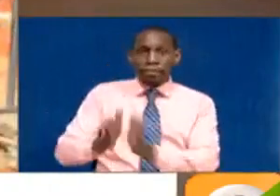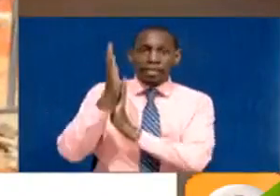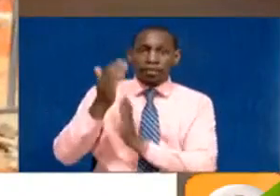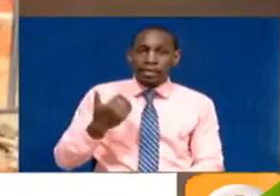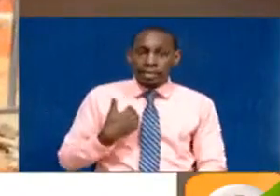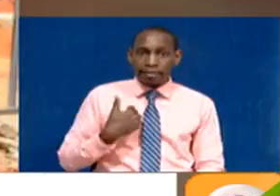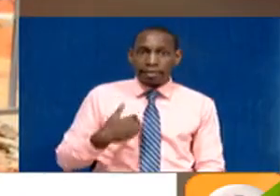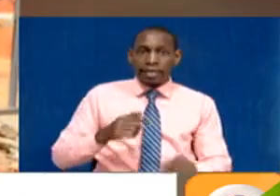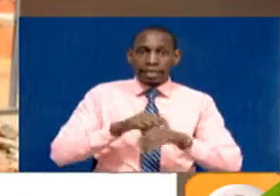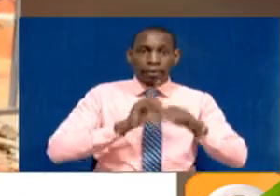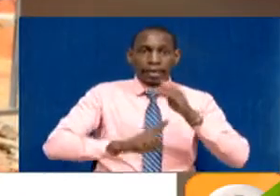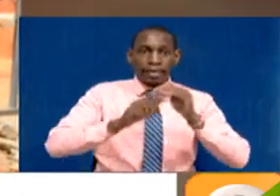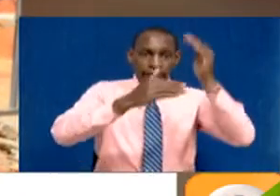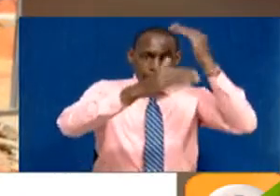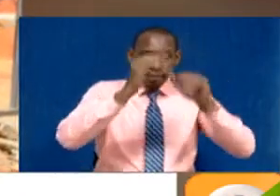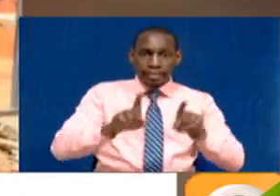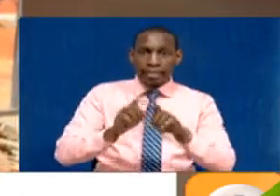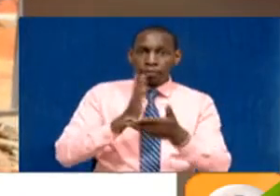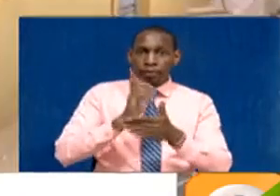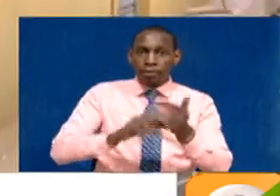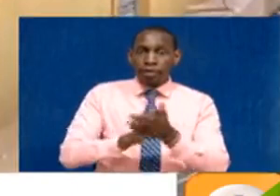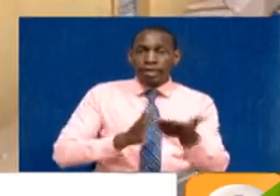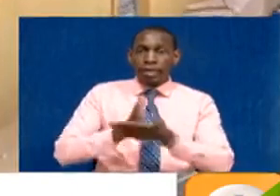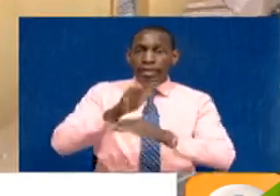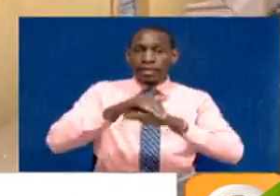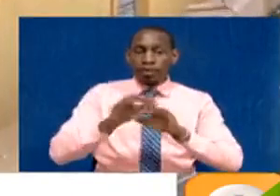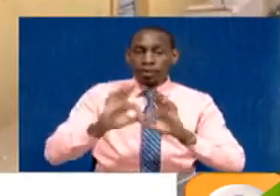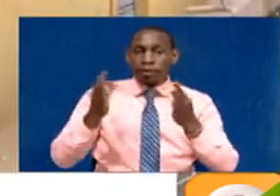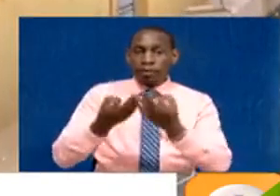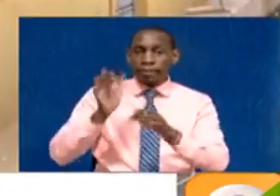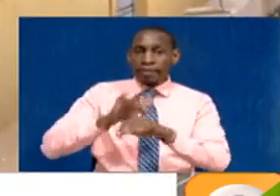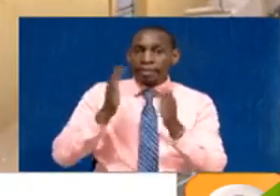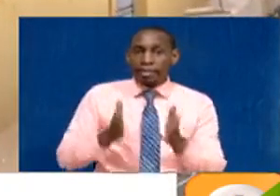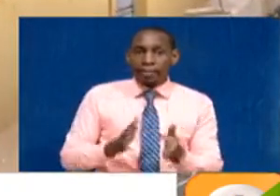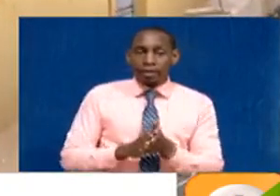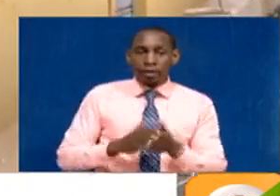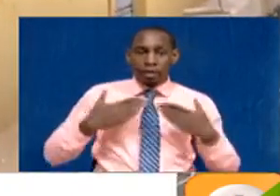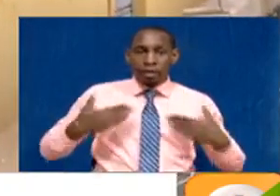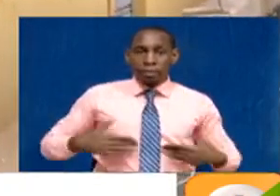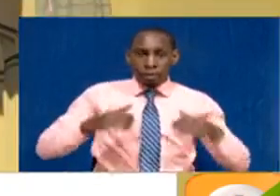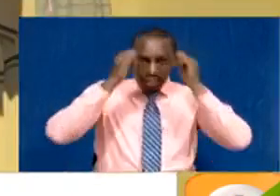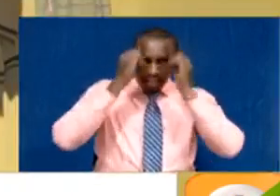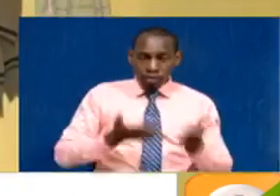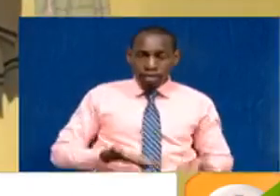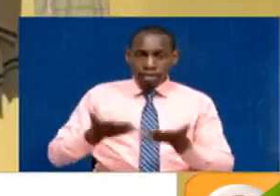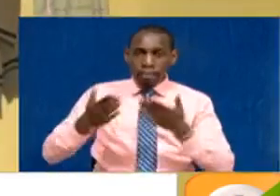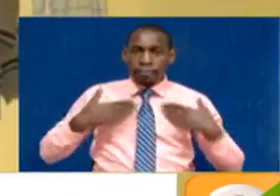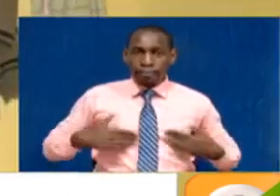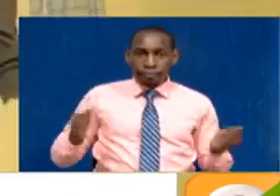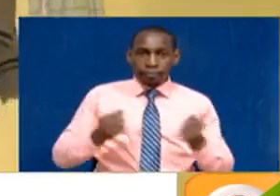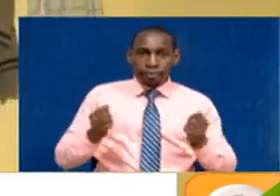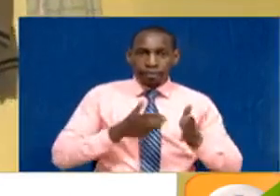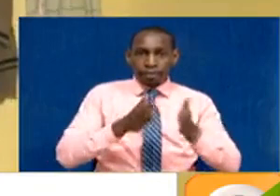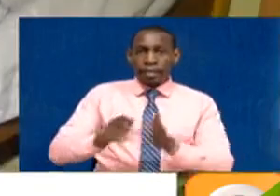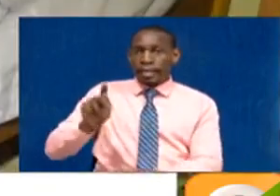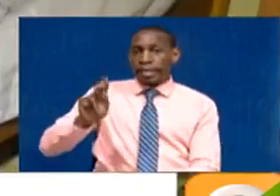wao wakiwa shuleni, mbali na kuhakikisha haki imepatikana kwa familia ya marehemu. Mwili wa mwanafunzi huyo unahifadhiwa katika makafani ya chuo kikuu